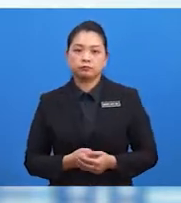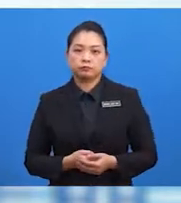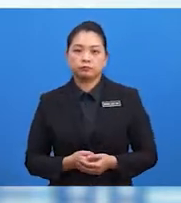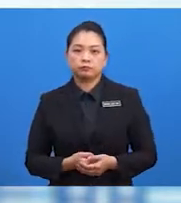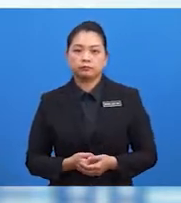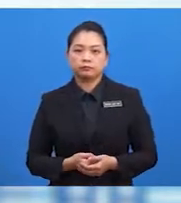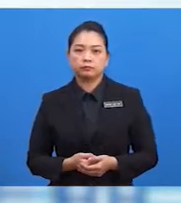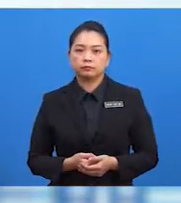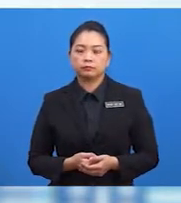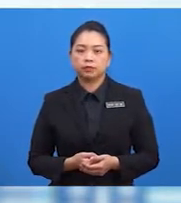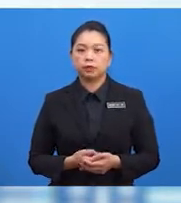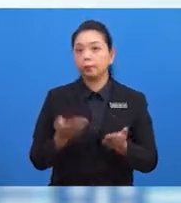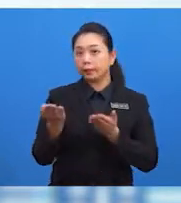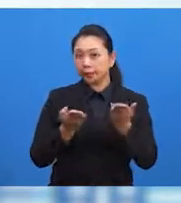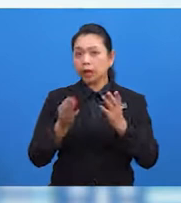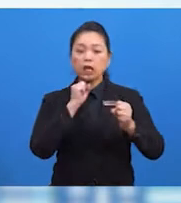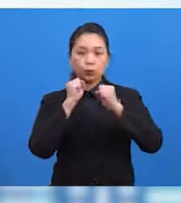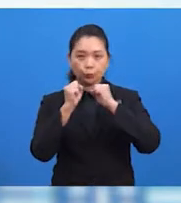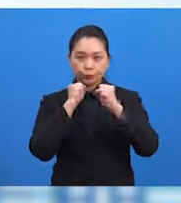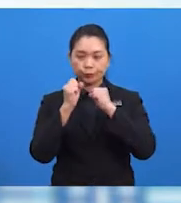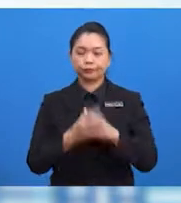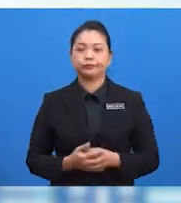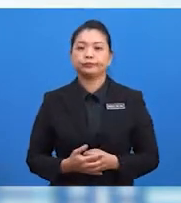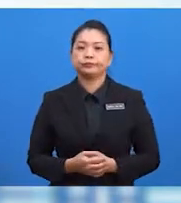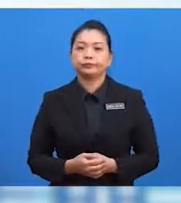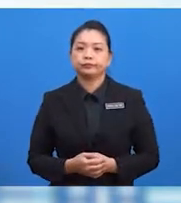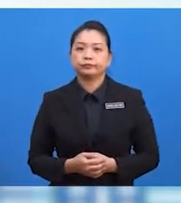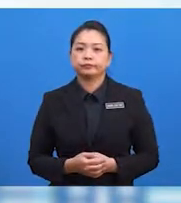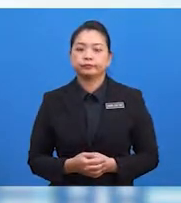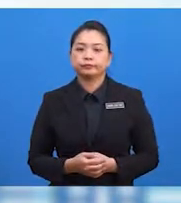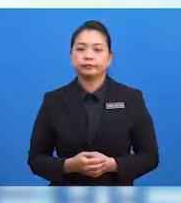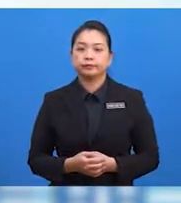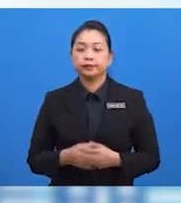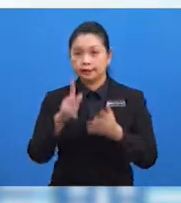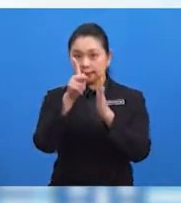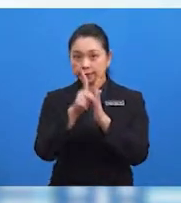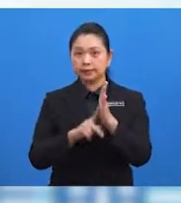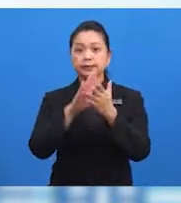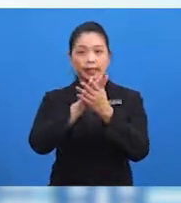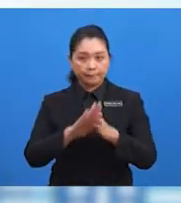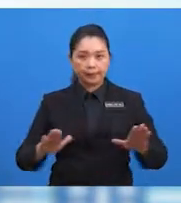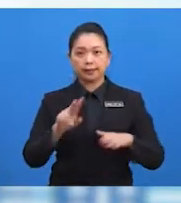Kedua, sektor perkhidmatan sosial. Ketiga, sektor keselamatan.